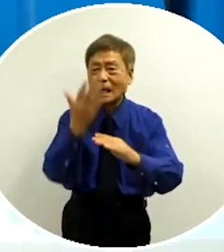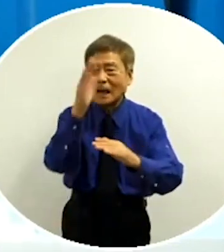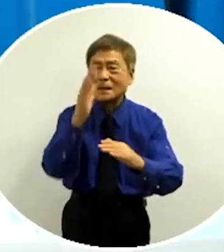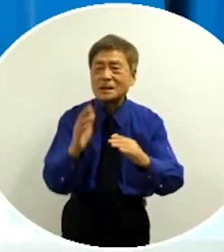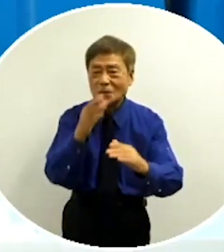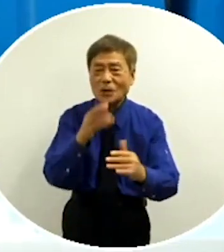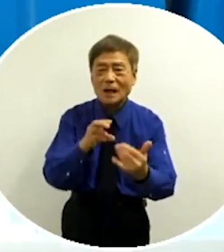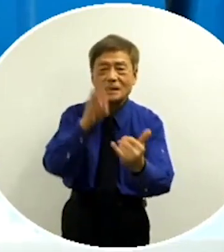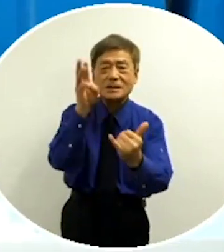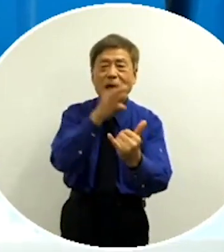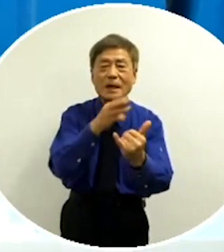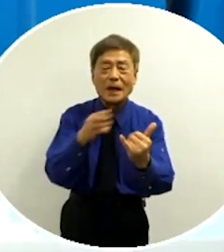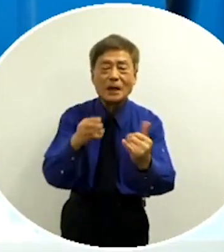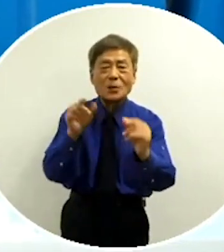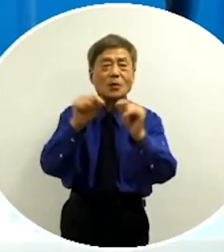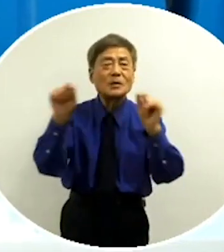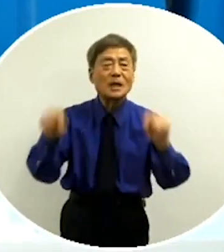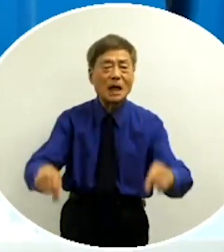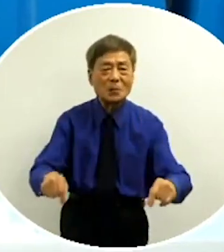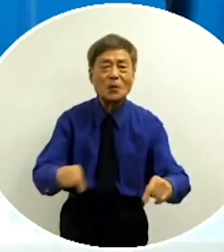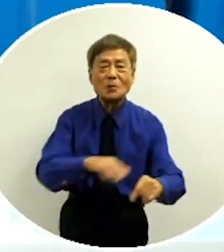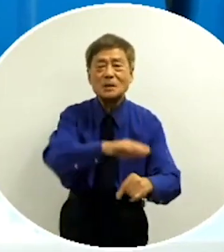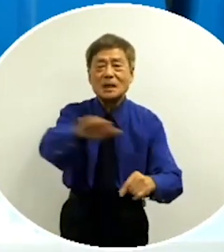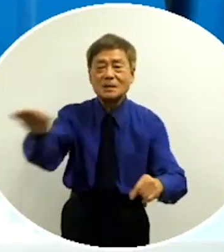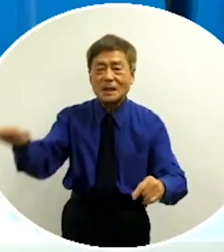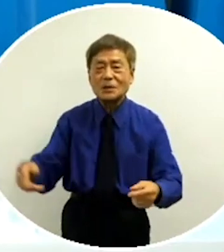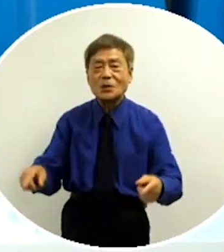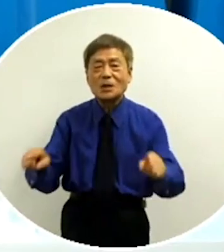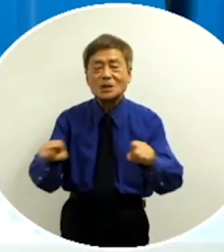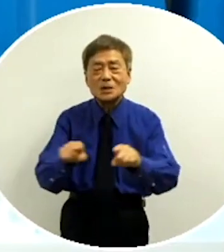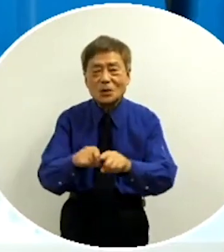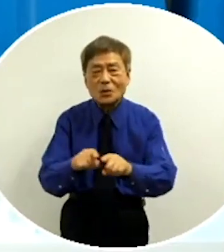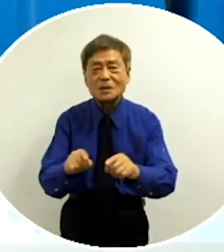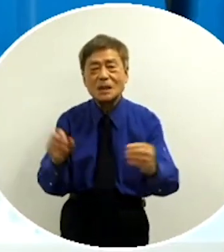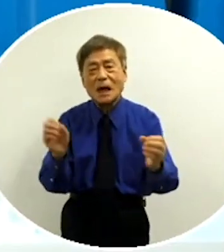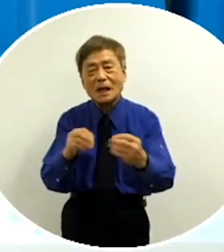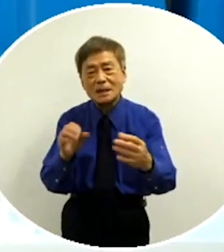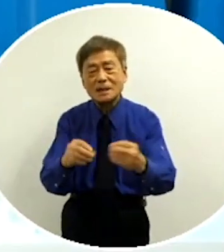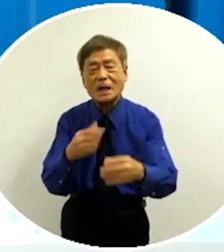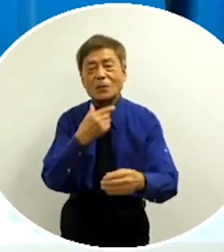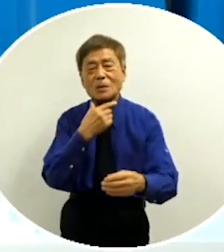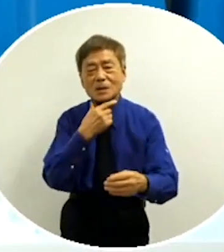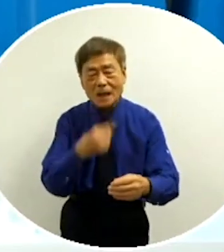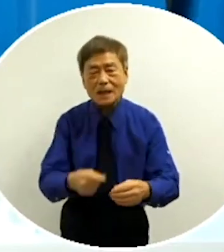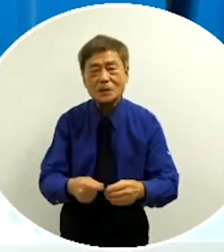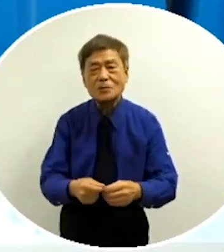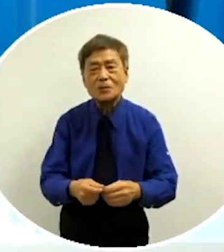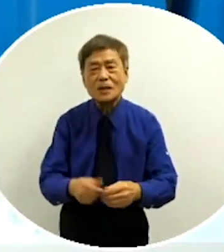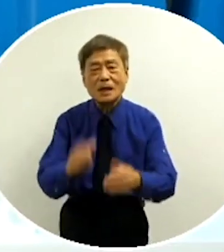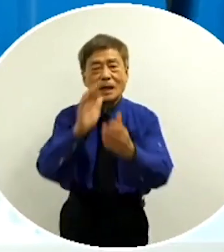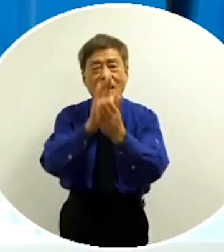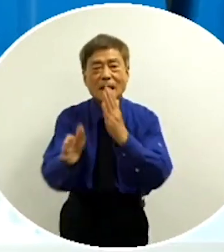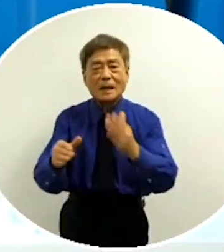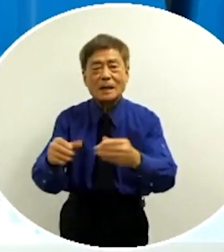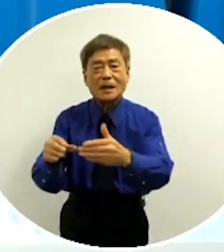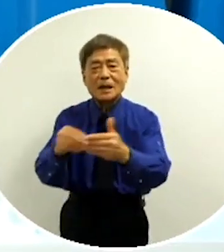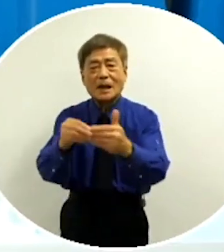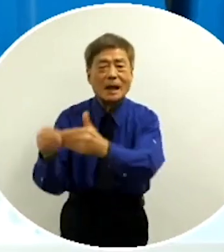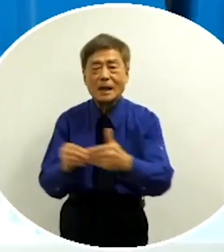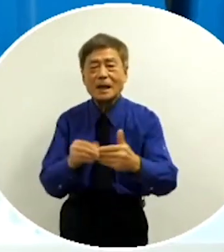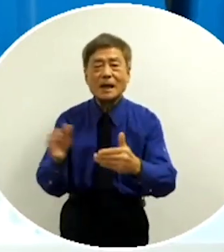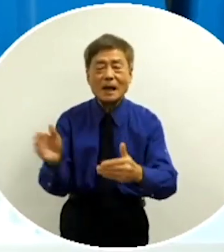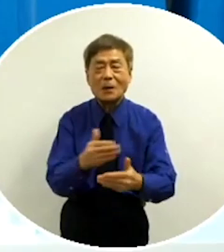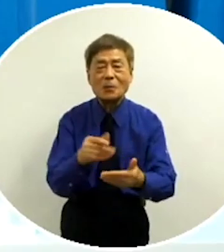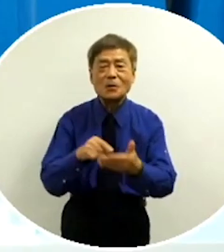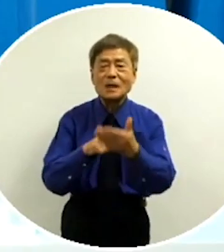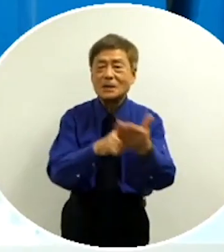このことをパートナーズの皆さんと一緒に議論したいんですっていうそういうものを組織から僕は出すべきだとそしてもちろん